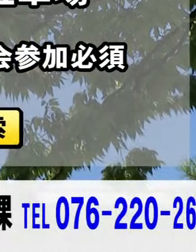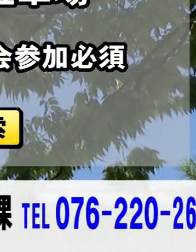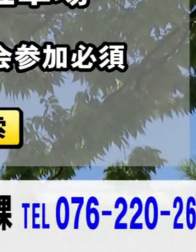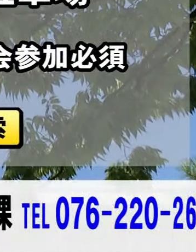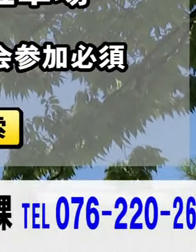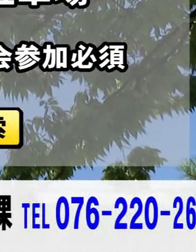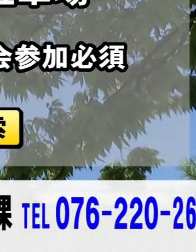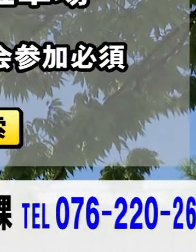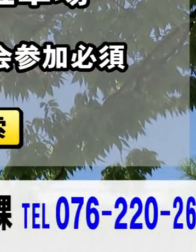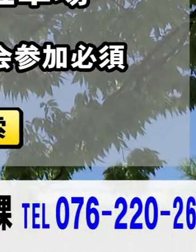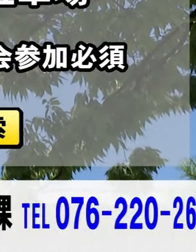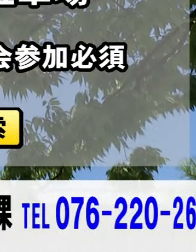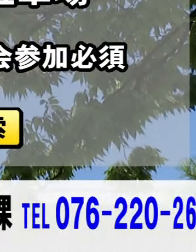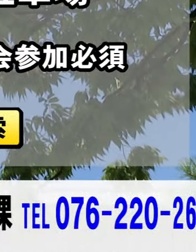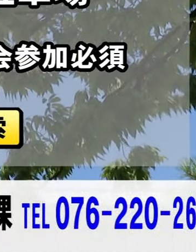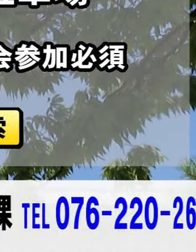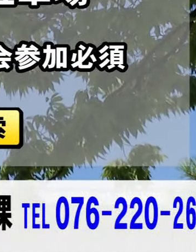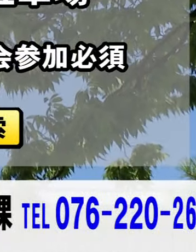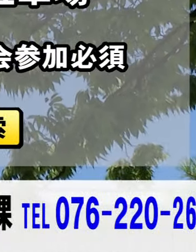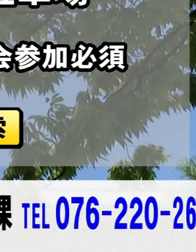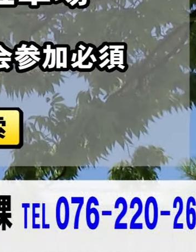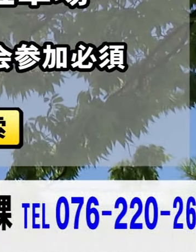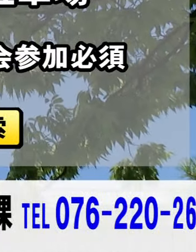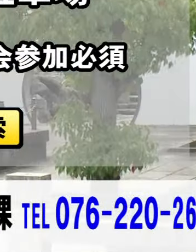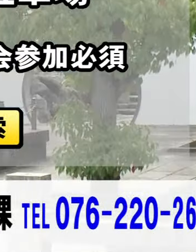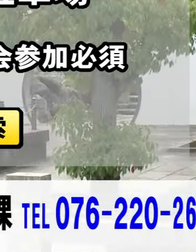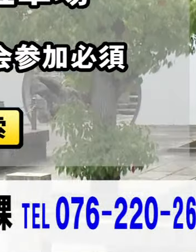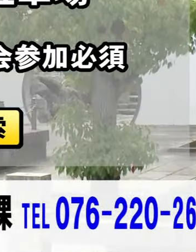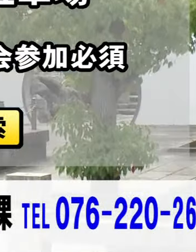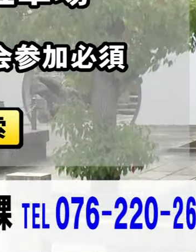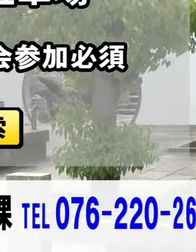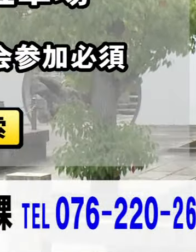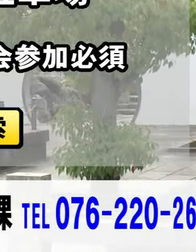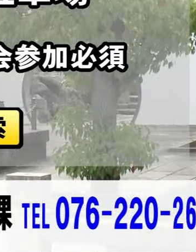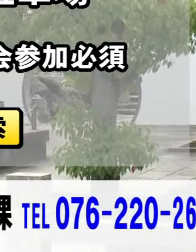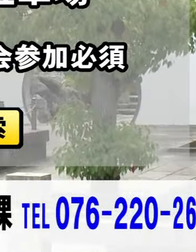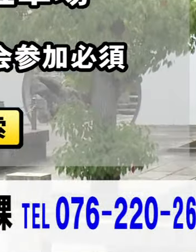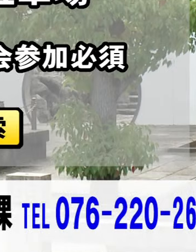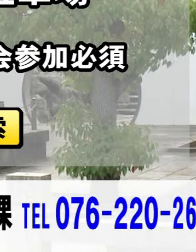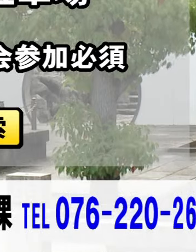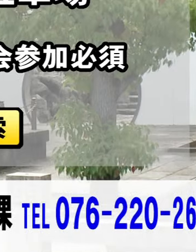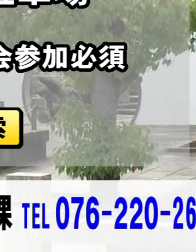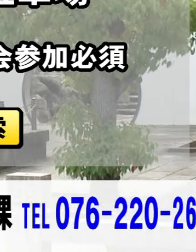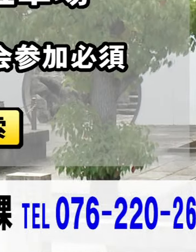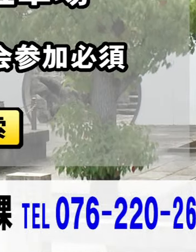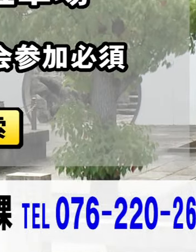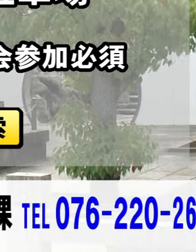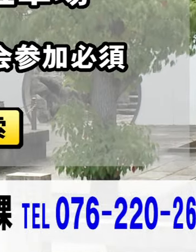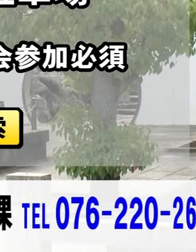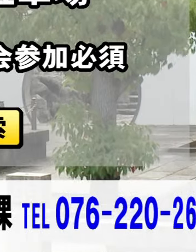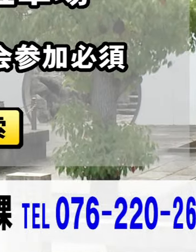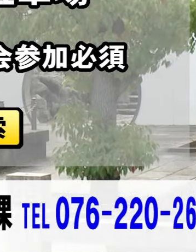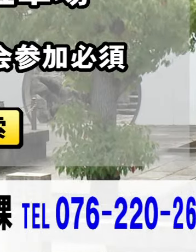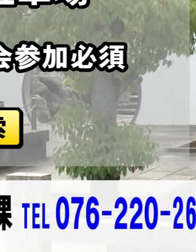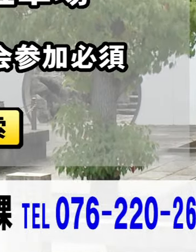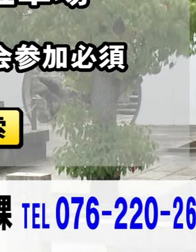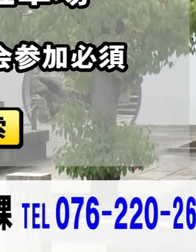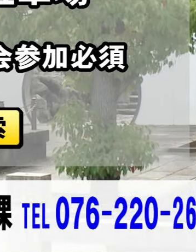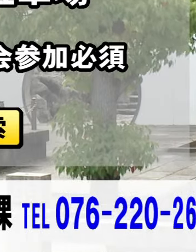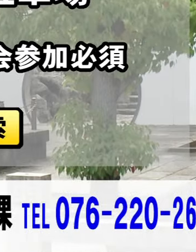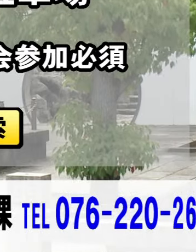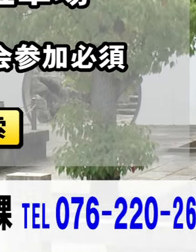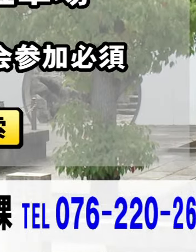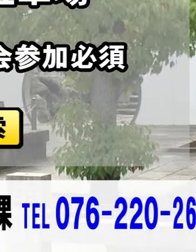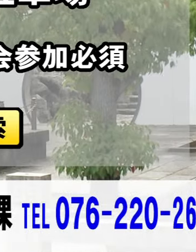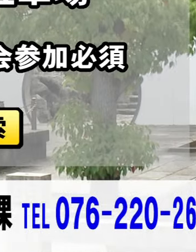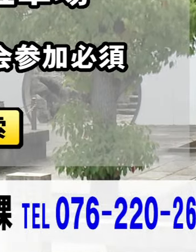駐車場の指定管理者を募集します。詳しくは1自転車などの駐車場については